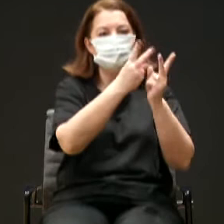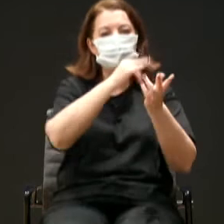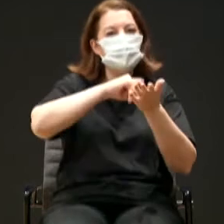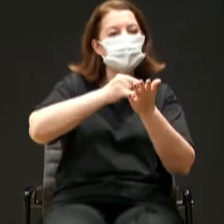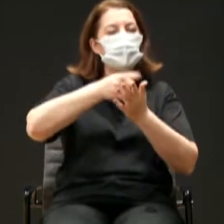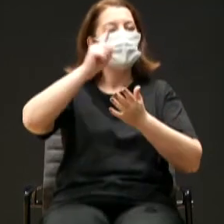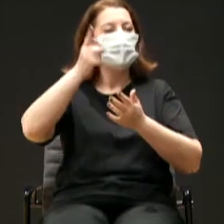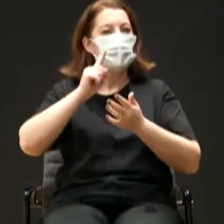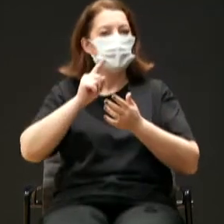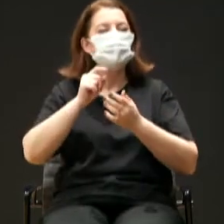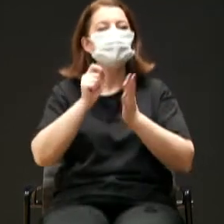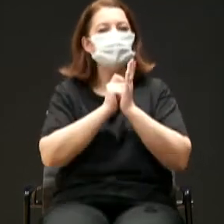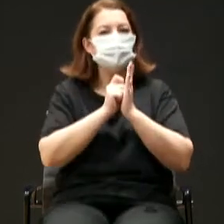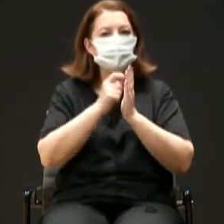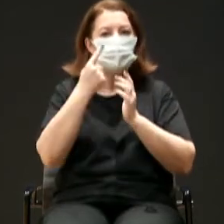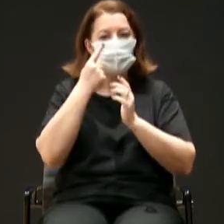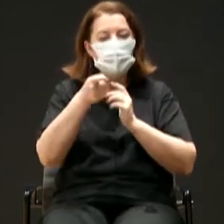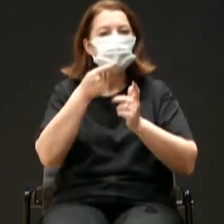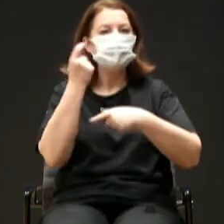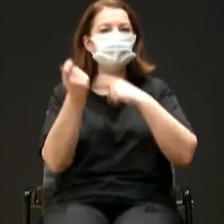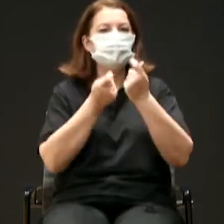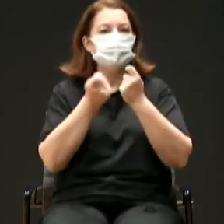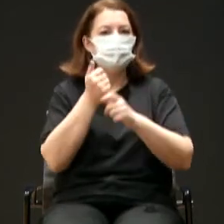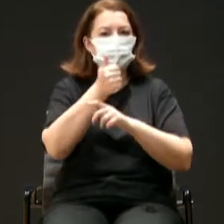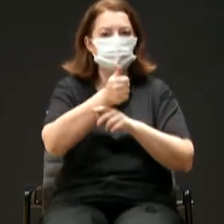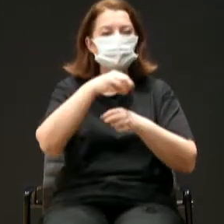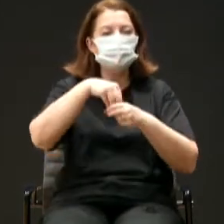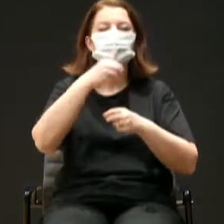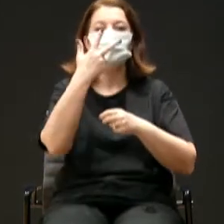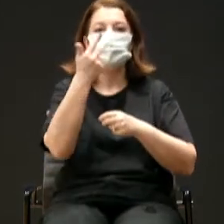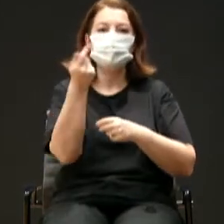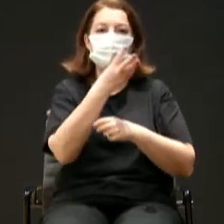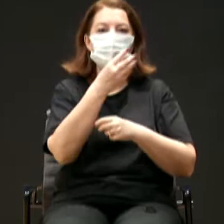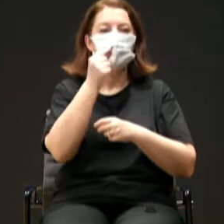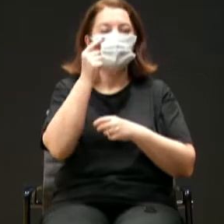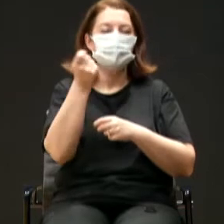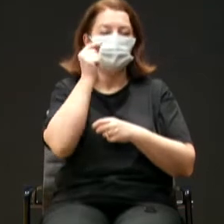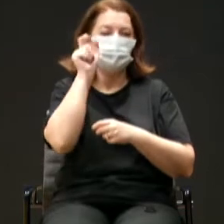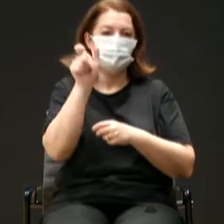ile izolasyon ekibinde çalıştırılmak üzere 3 adet personel talep edilmektedir.